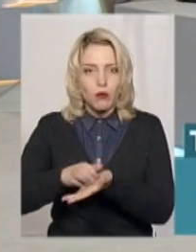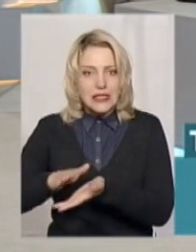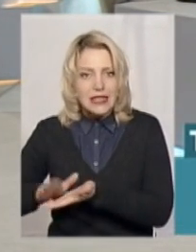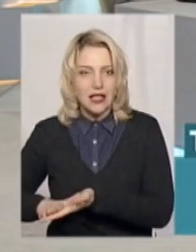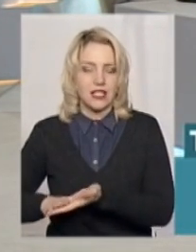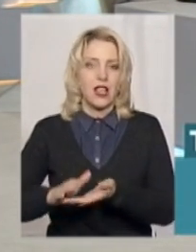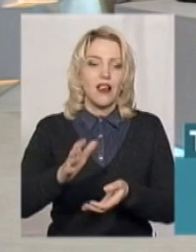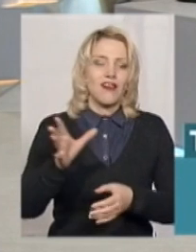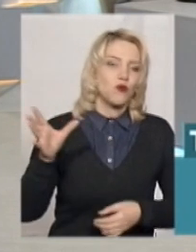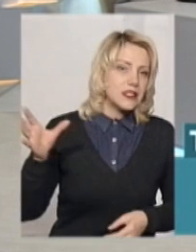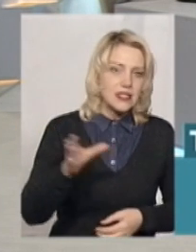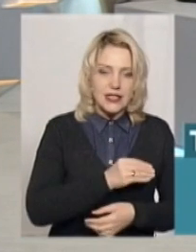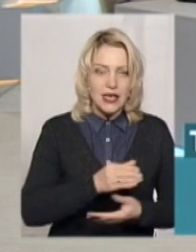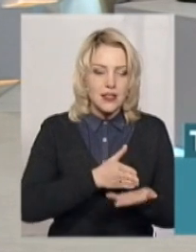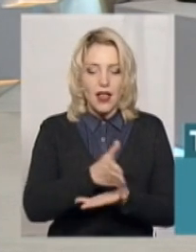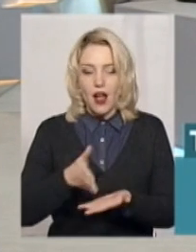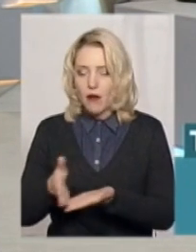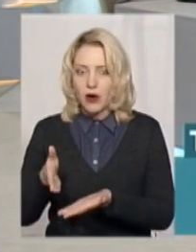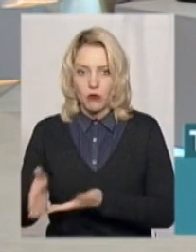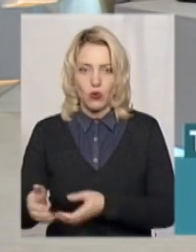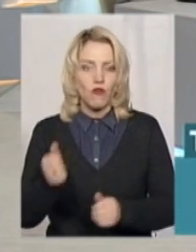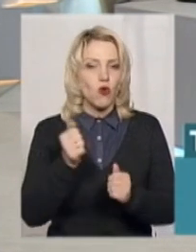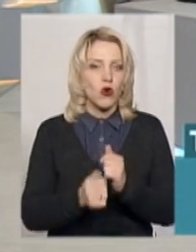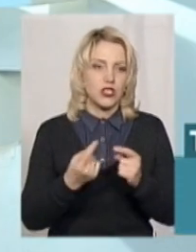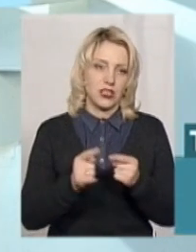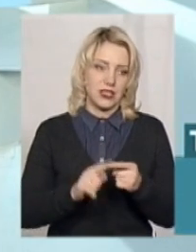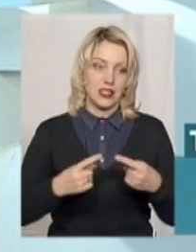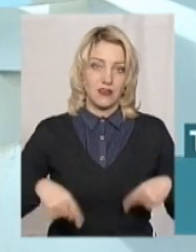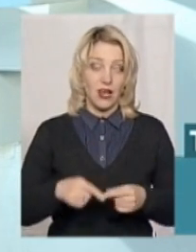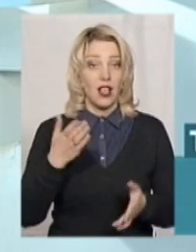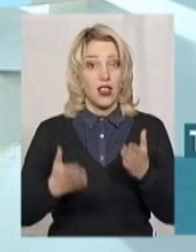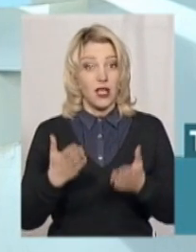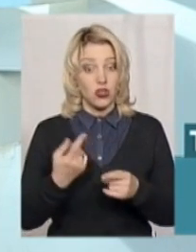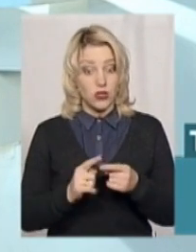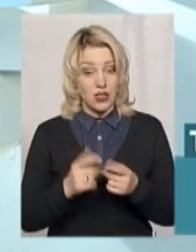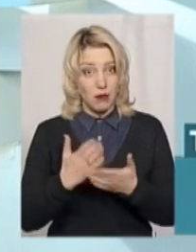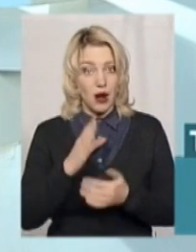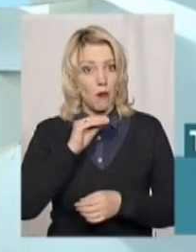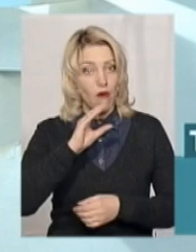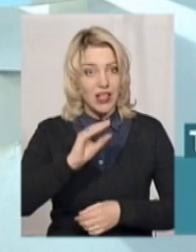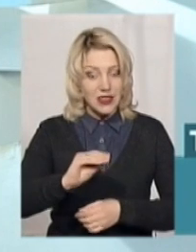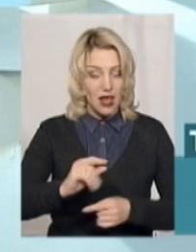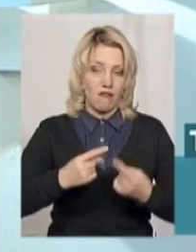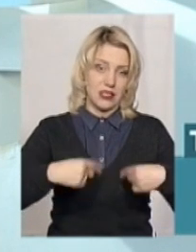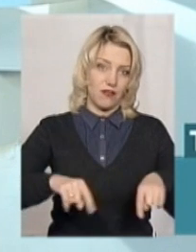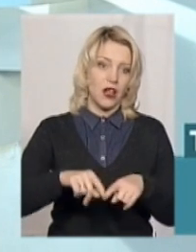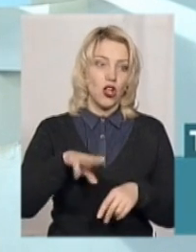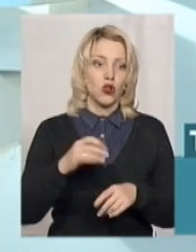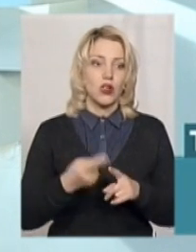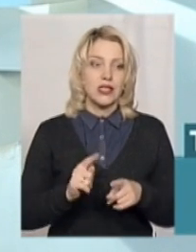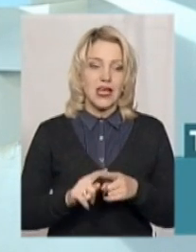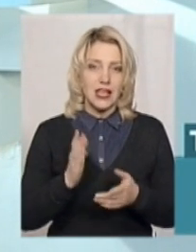всі напрямки в кожній з цих сфер. Якщо це, наприклад, мовленнєва сфера, то це